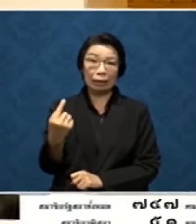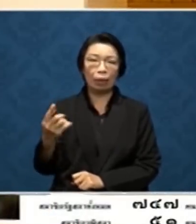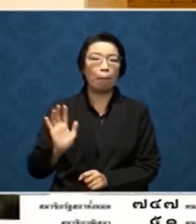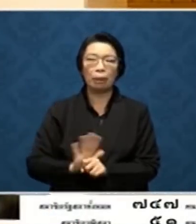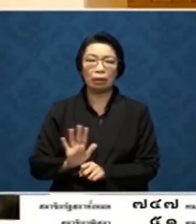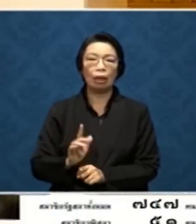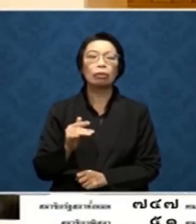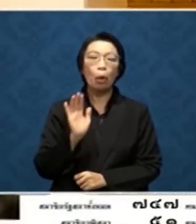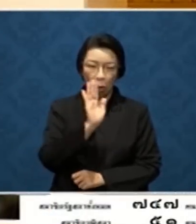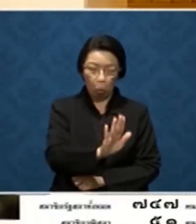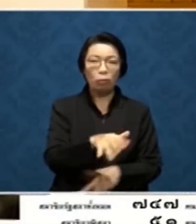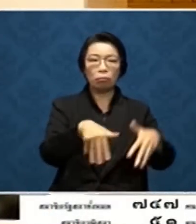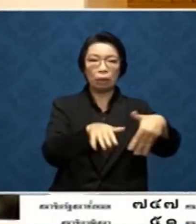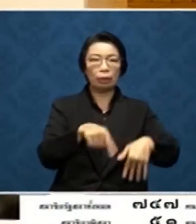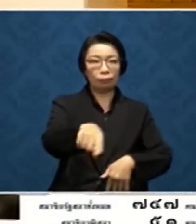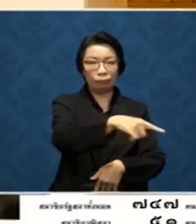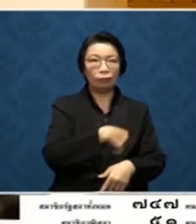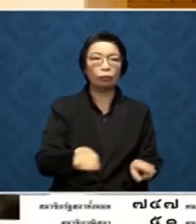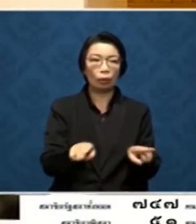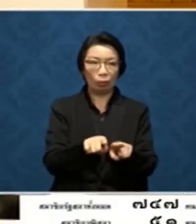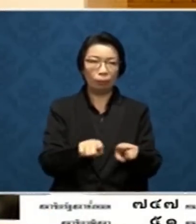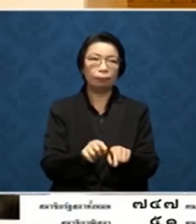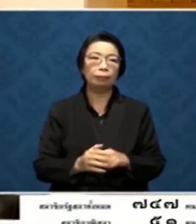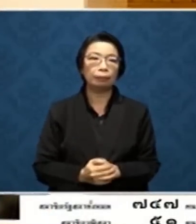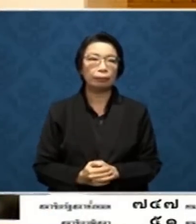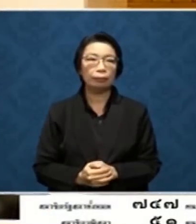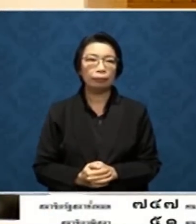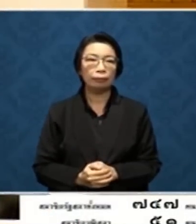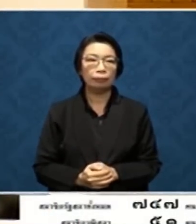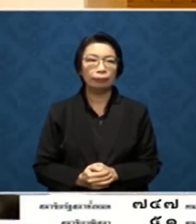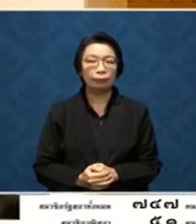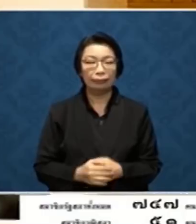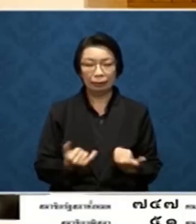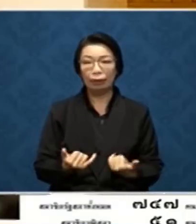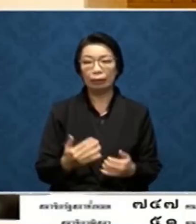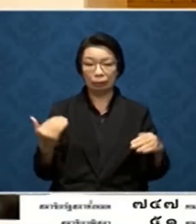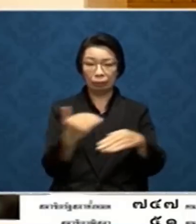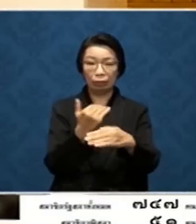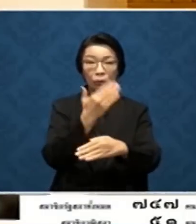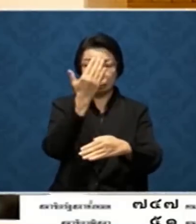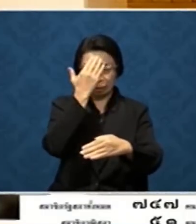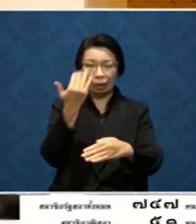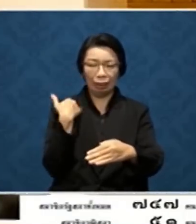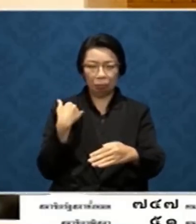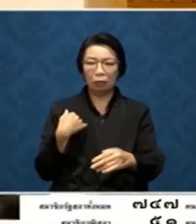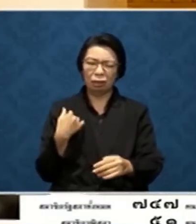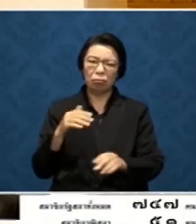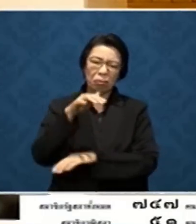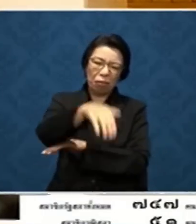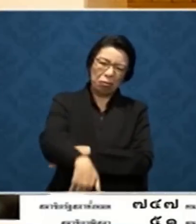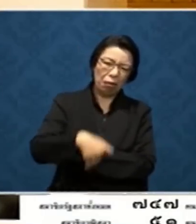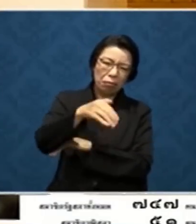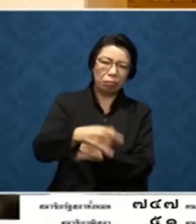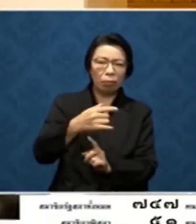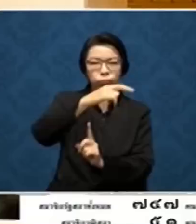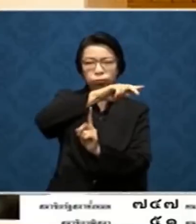เชิญชวนสวให้เข้ามาประชุมไปเรื่อยๆแบบนี้จนกระทั่งเวลาผ่านไปเกือบ 1ชั่วโมงนะคะนับจากเวลา